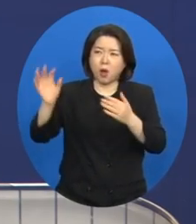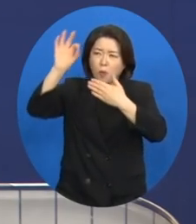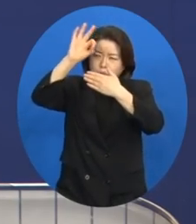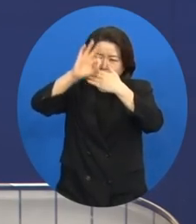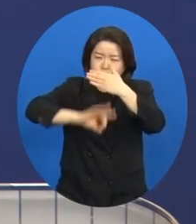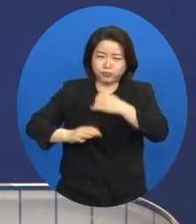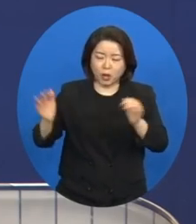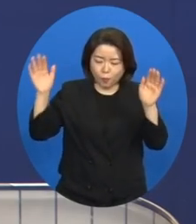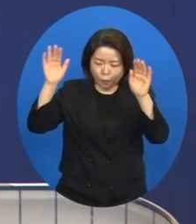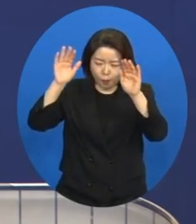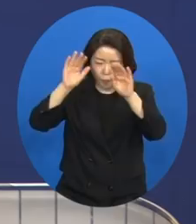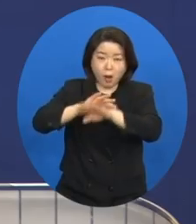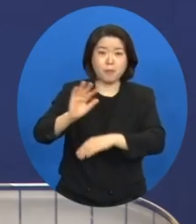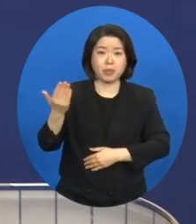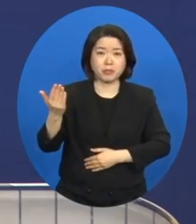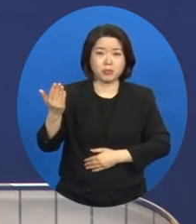되었습니다.